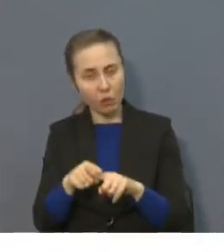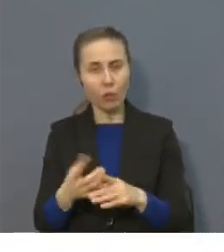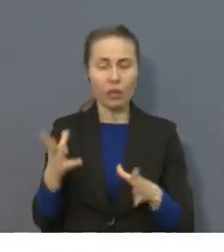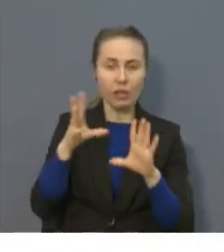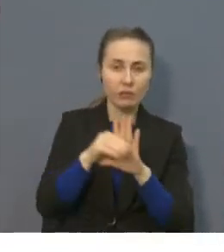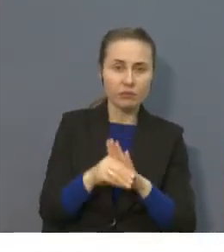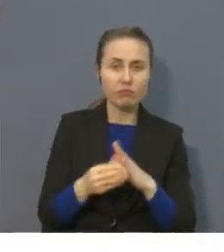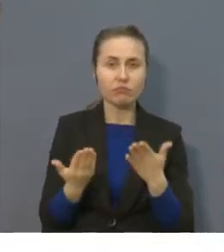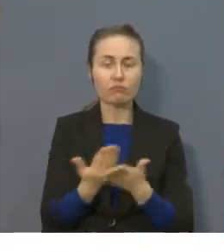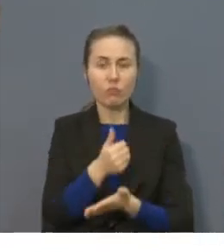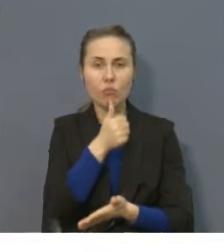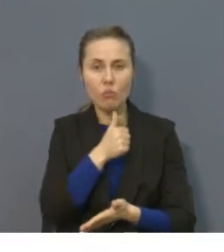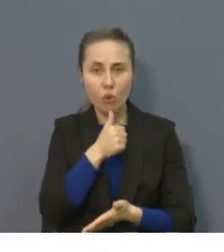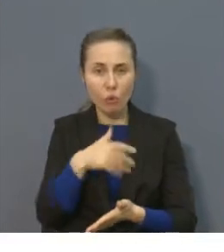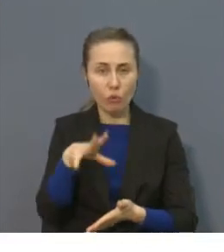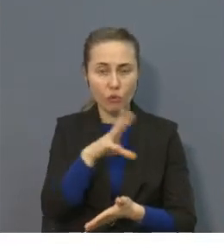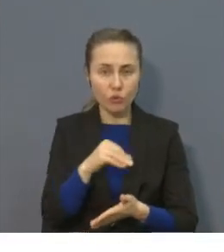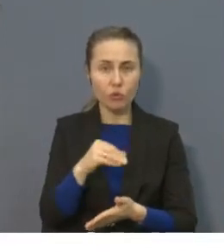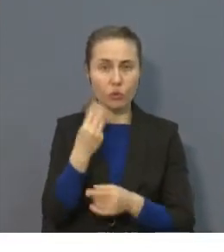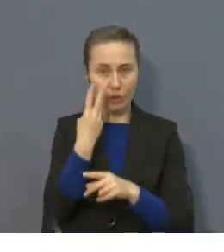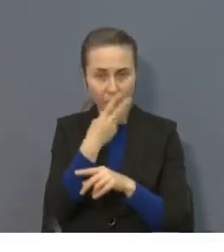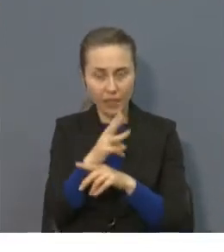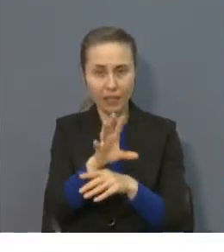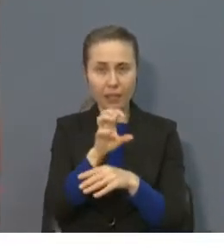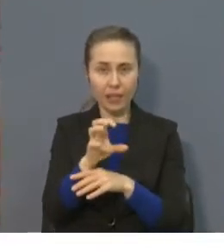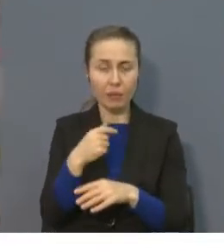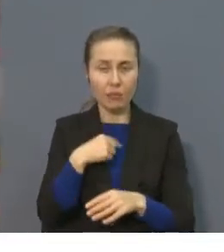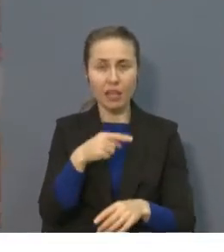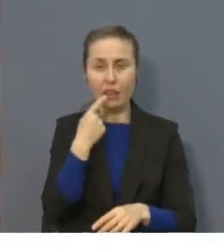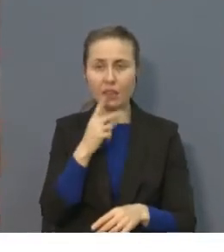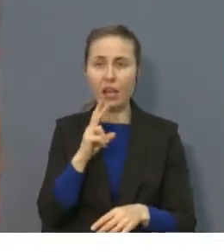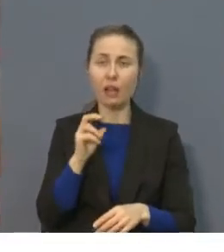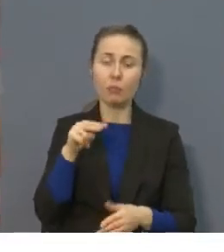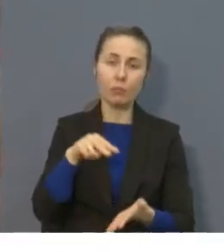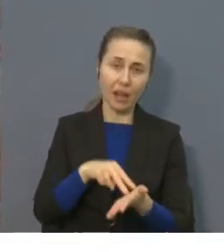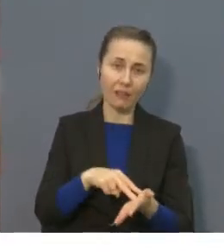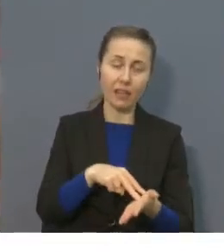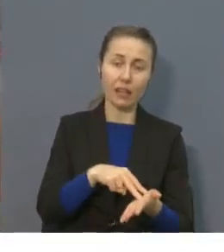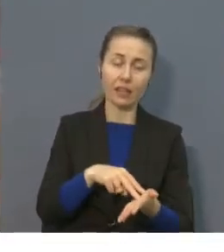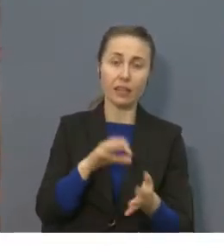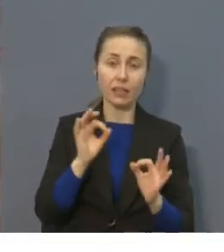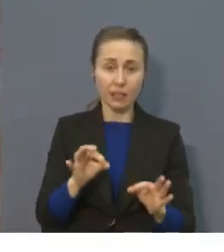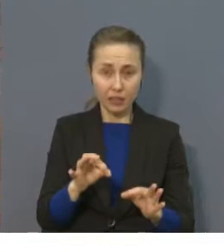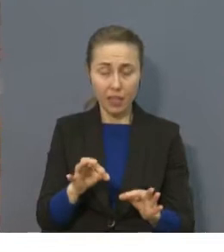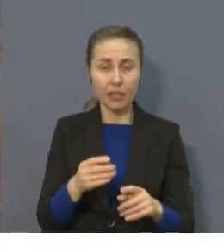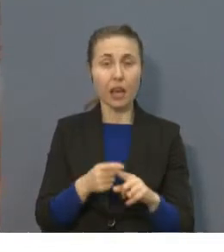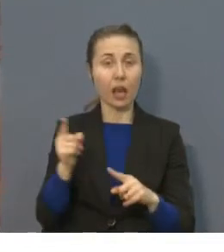бір ракурсты біз таңдаймыз, оларға айтамыз, көрсетеміз, қоямыз, дайындаймыз, және сол модельдер